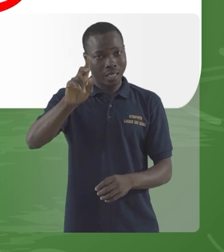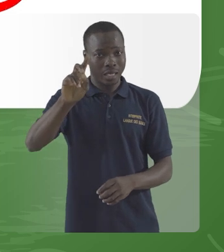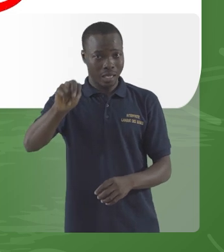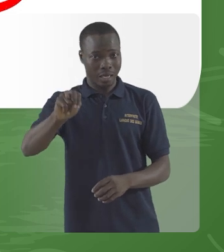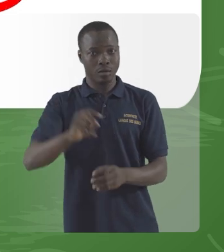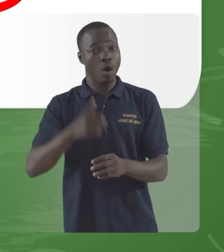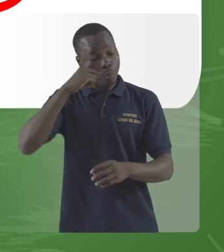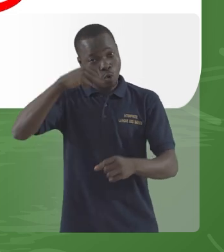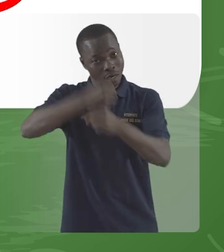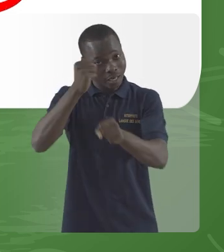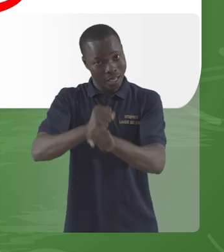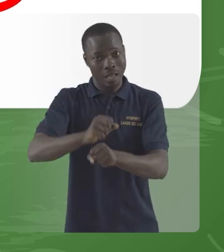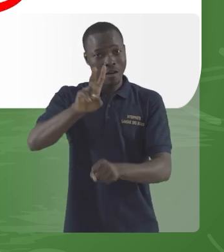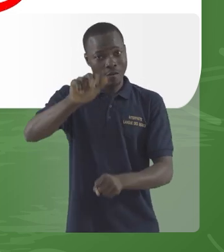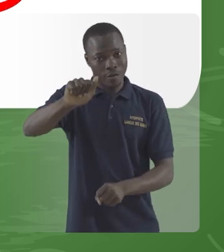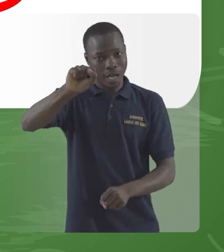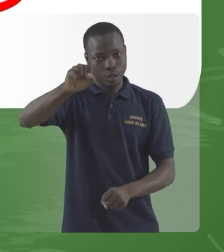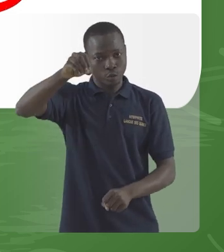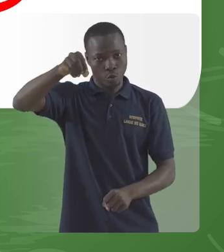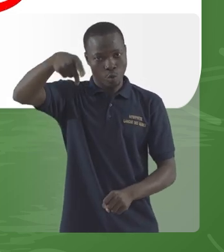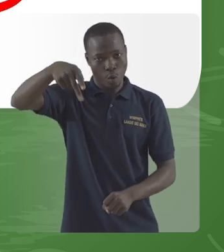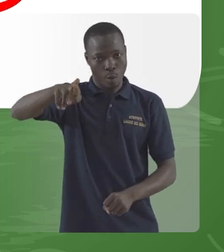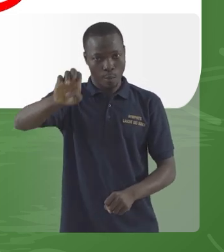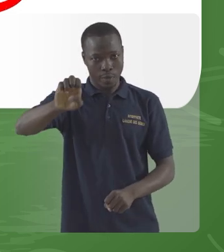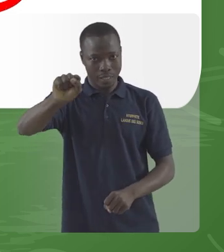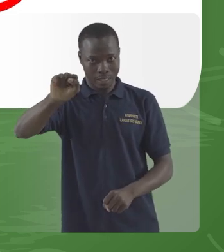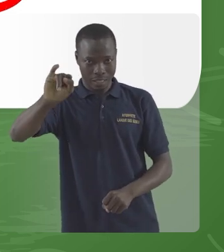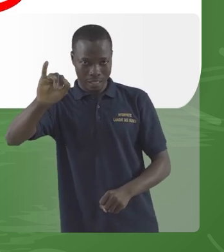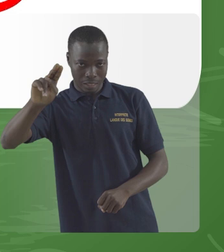la synthèse de la vasopressine.